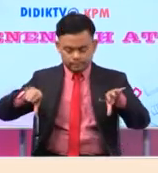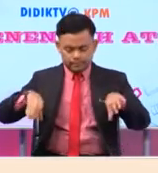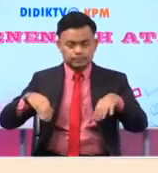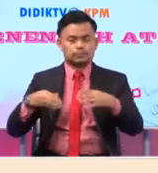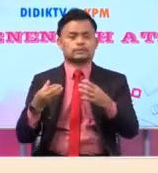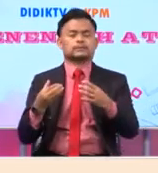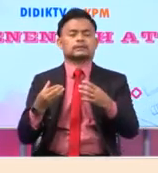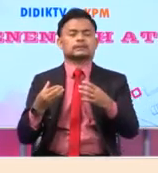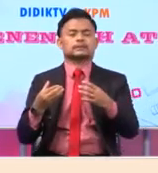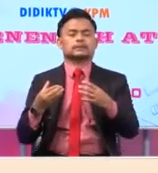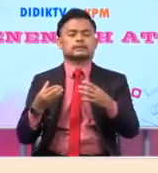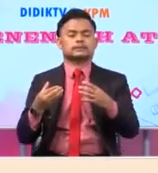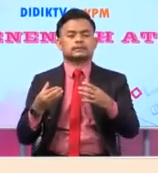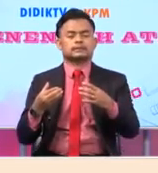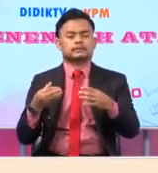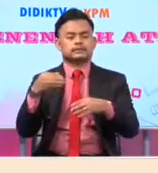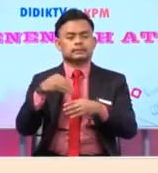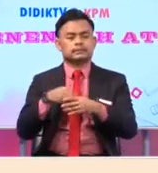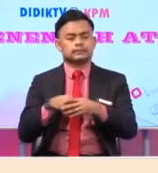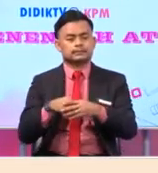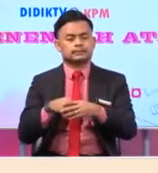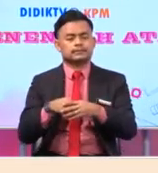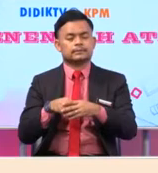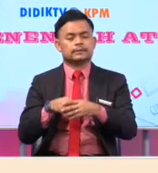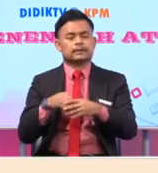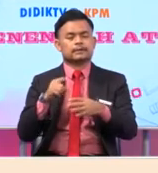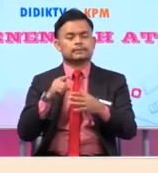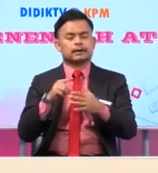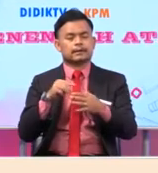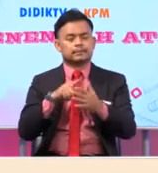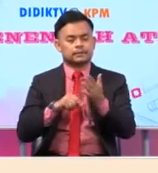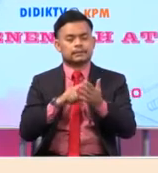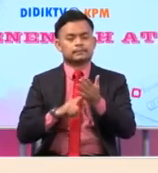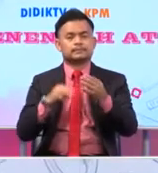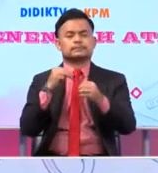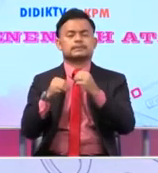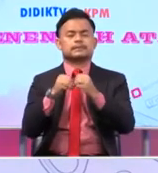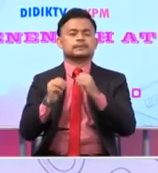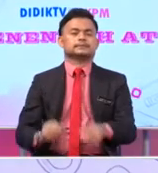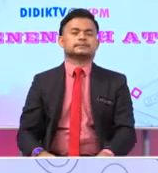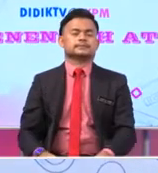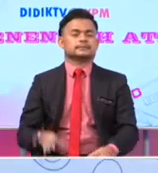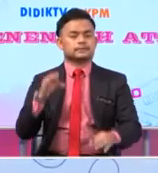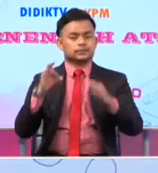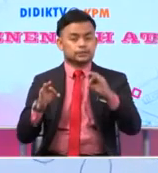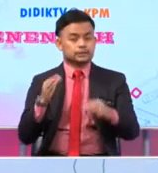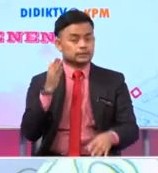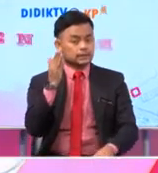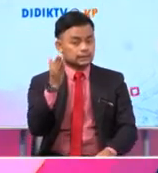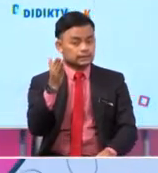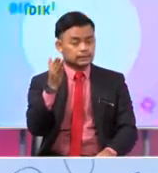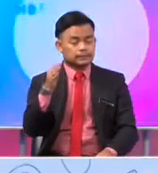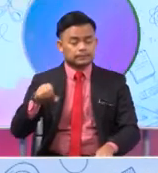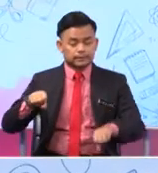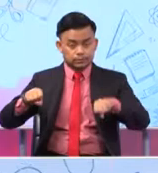kita terhadap sesuatu perkara itu oke contoh-contoh soal anda jika anda seorang penunggang